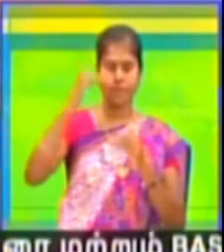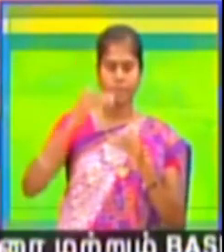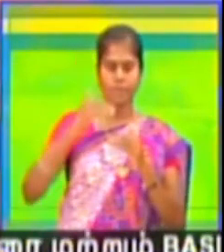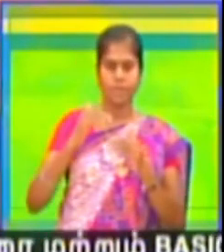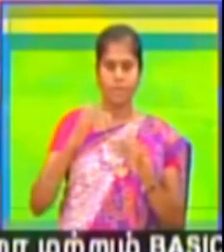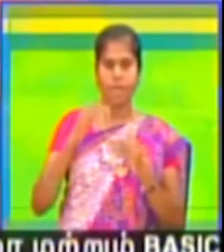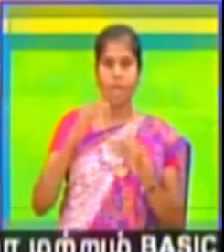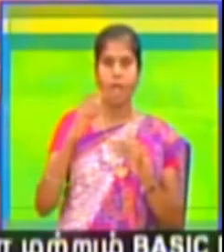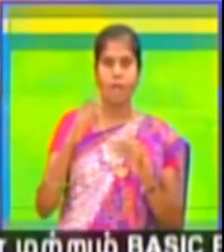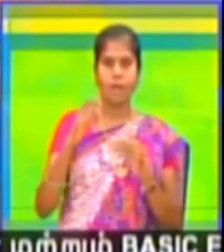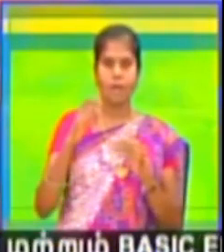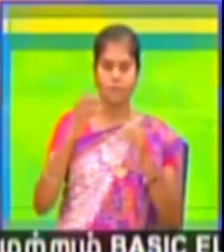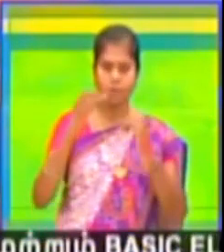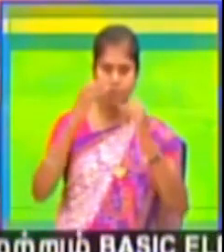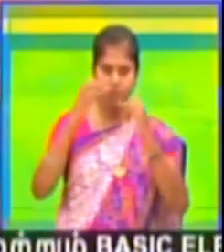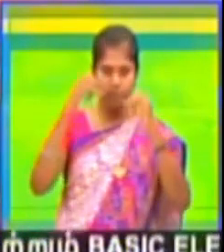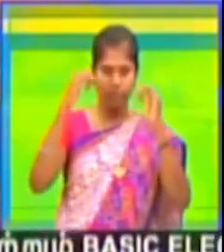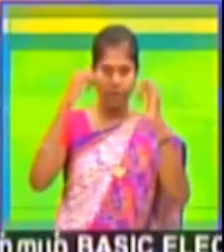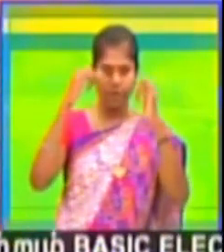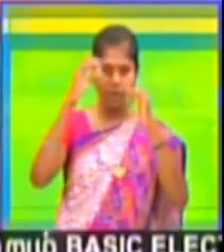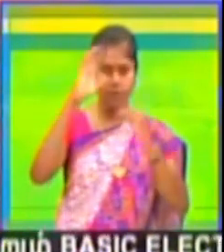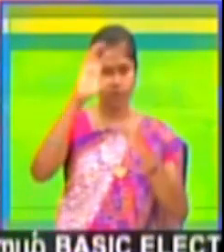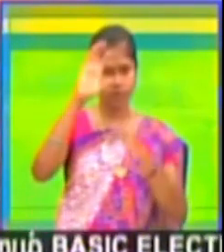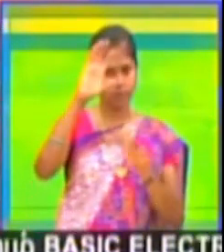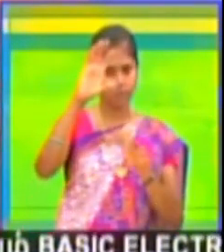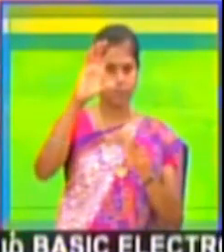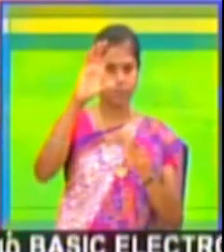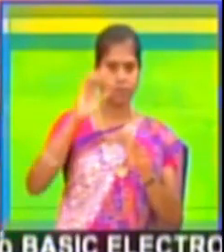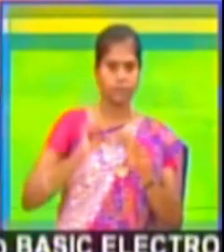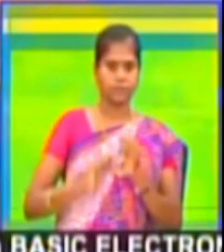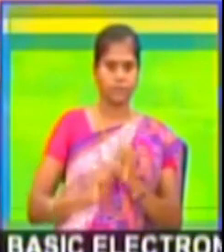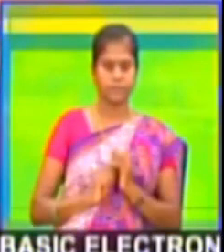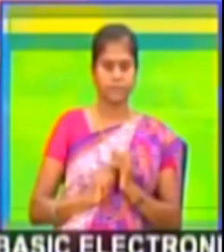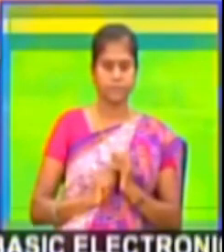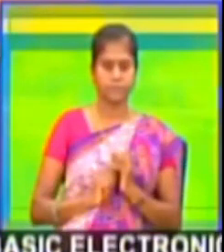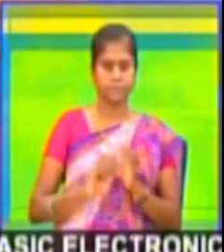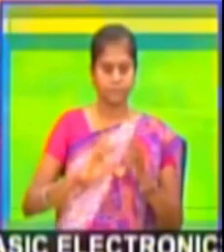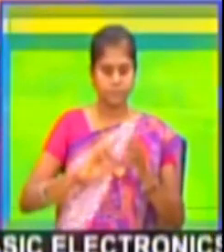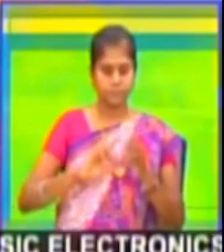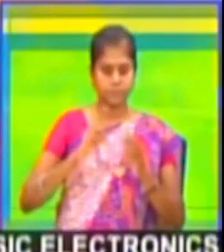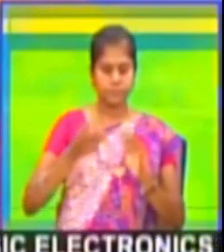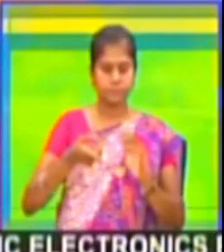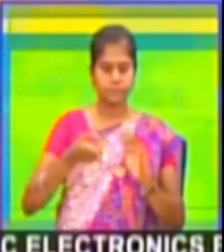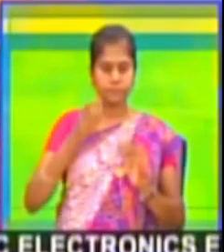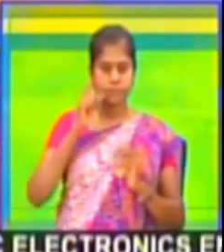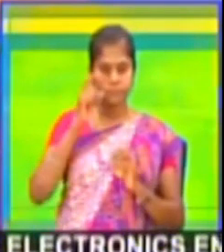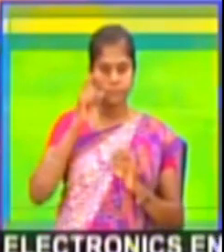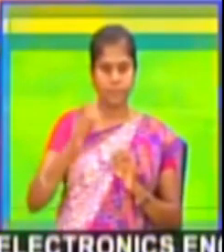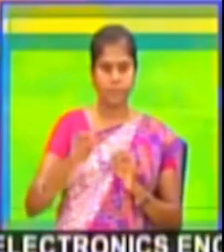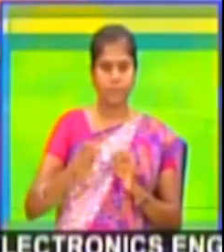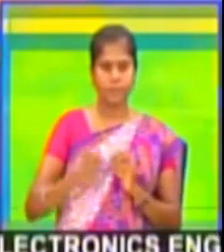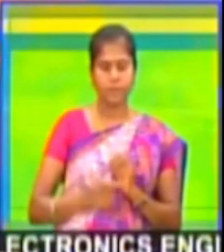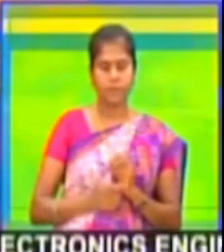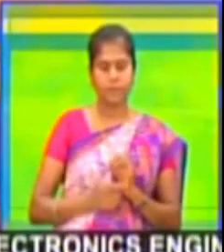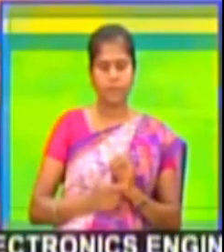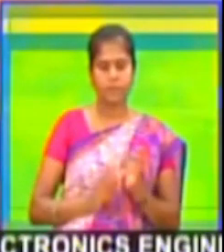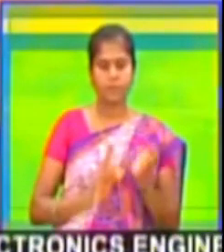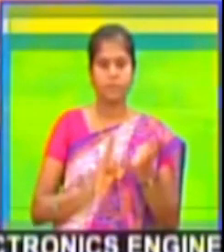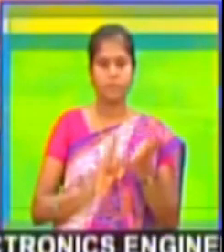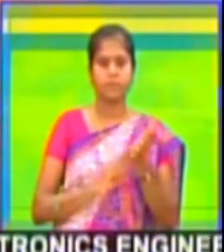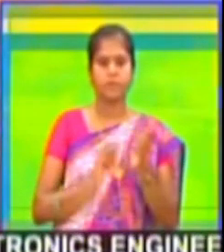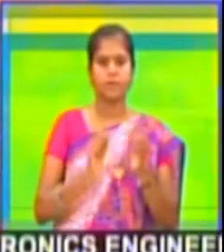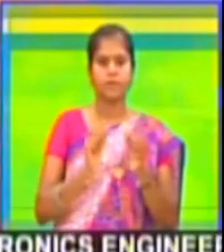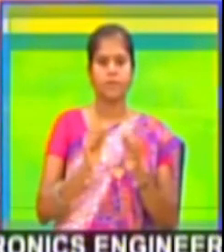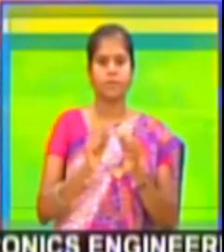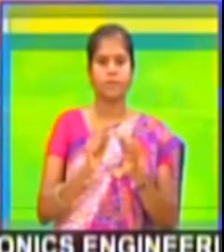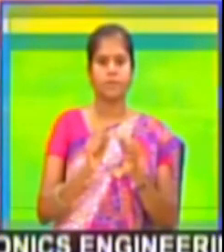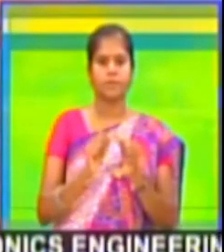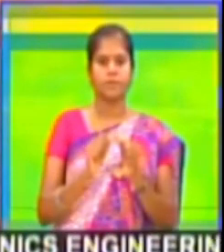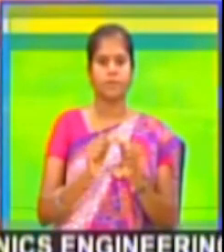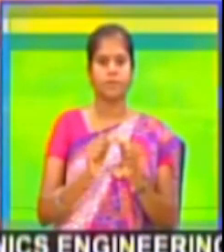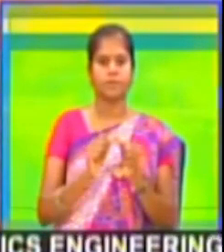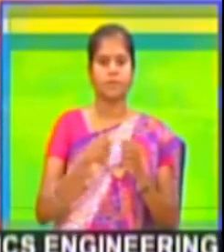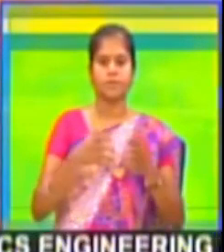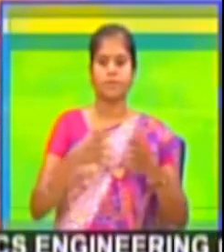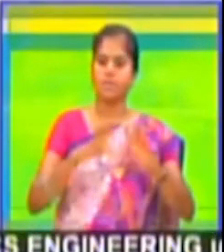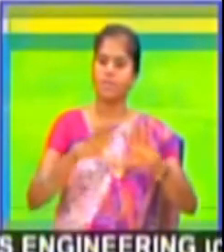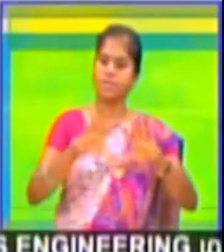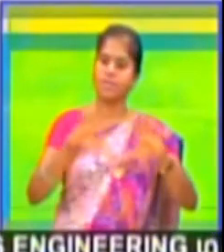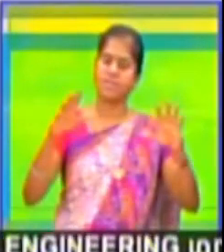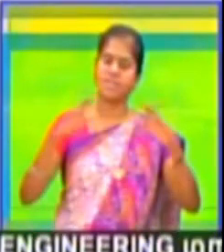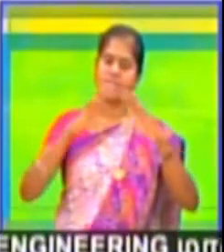அலாஸ்கா அப்படிங்கிற ஒரு நாடும் இருக்குது. அடுத்தபடியாக நம்ம பார்க்க போகிறது வட அமெரிக்காவினுடைய இயற்கை